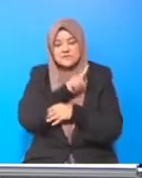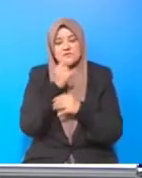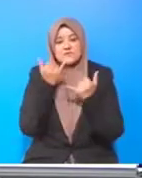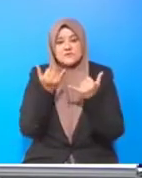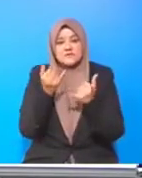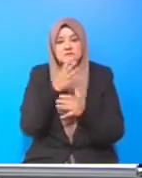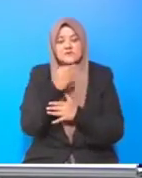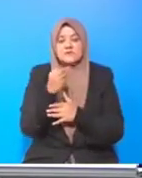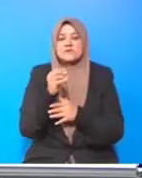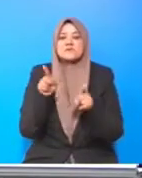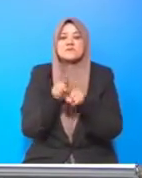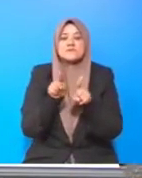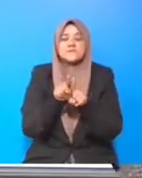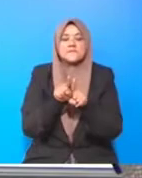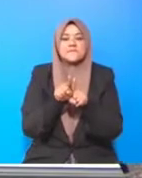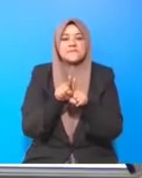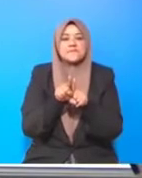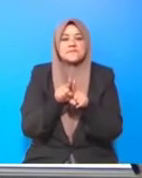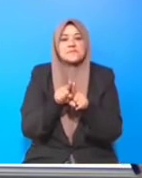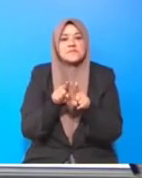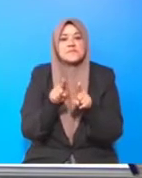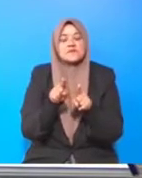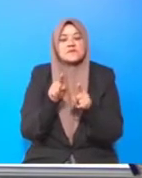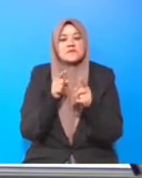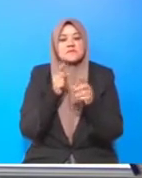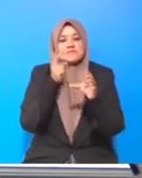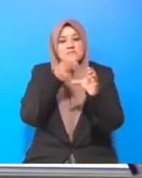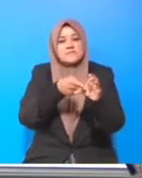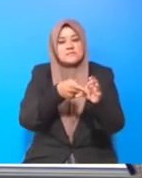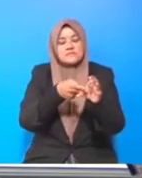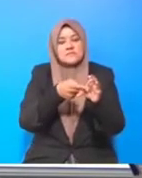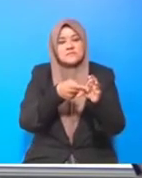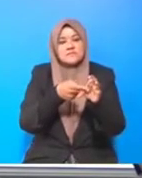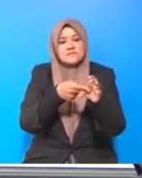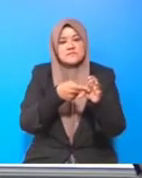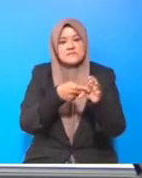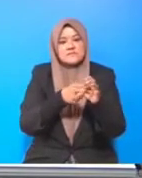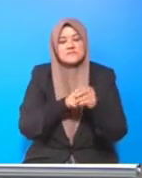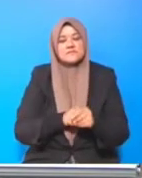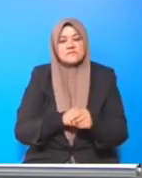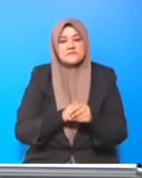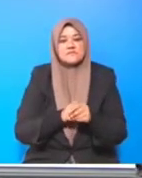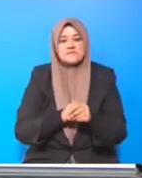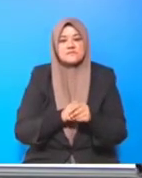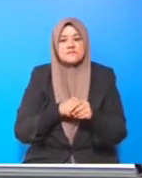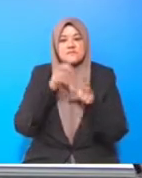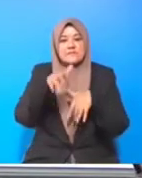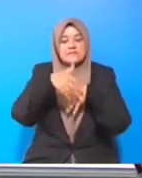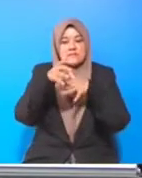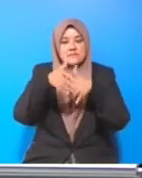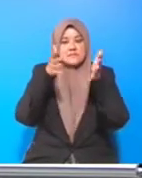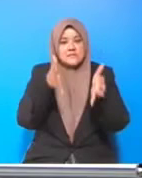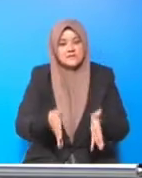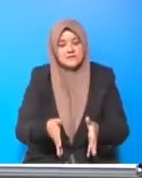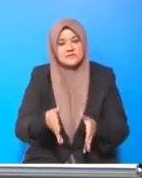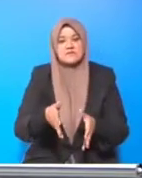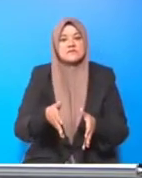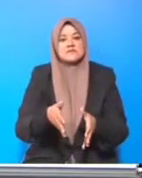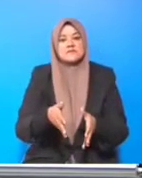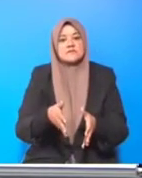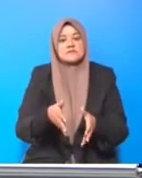dan begitu strategi dan dia melibatkan pemain-pemain industri yang